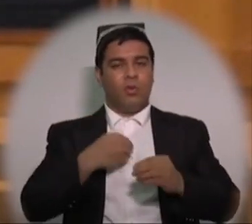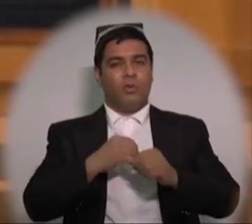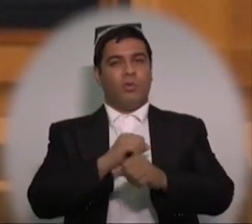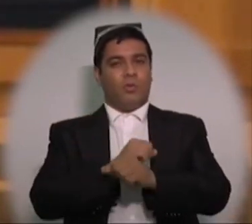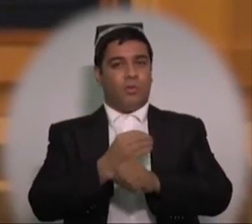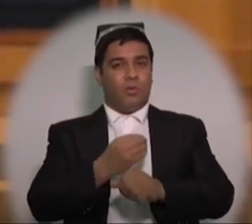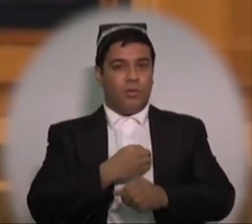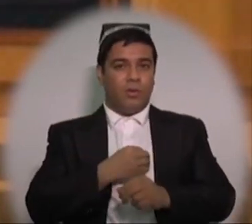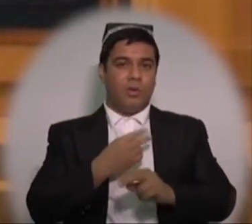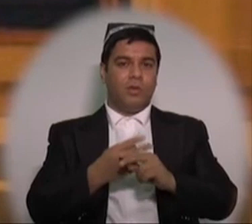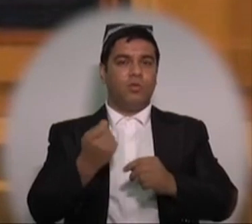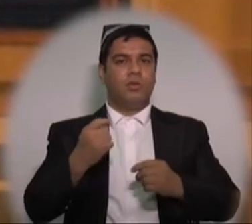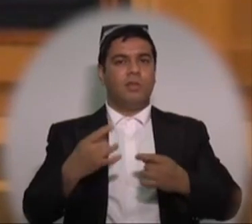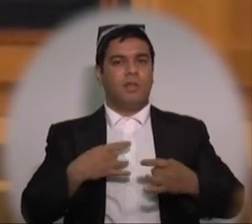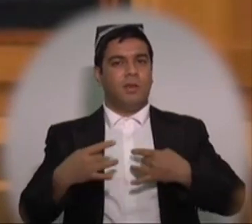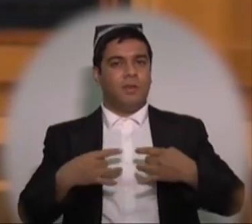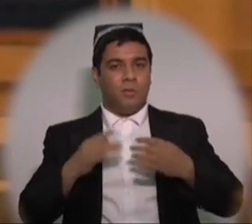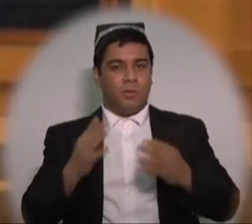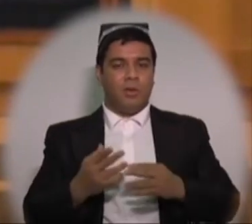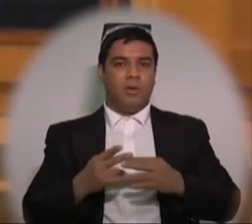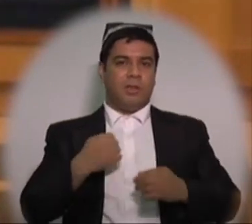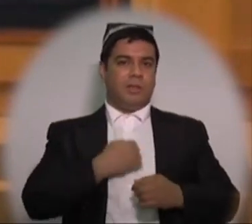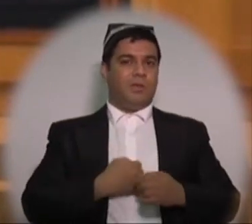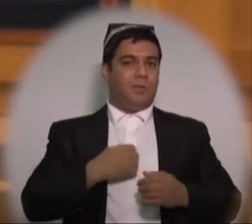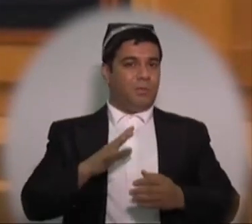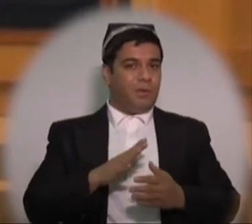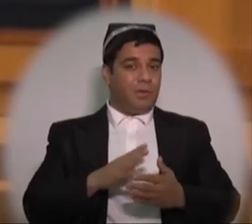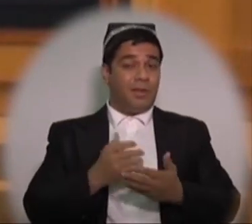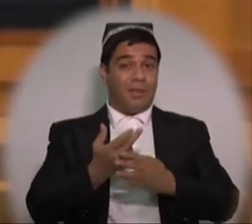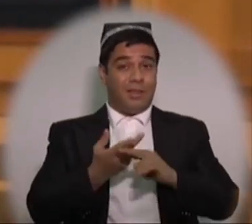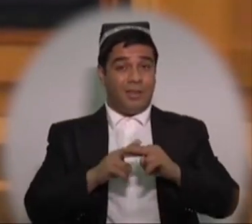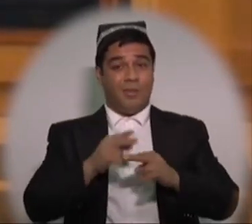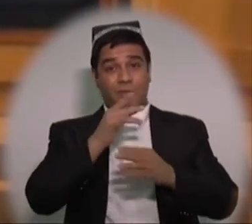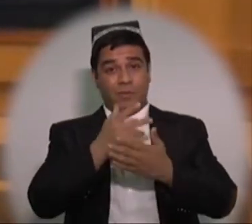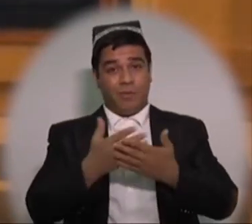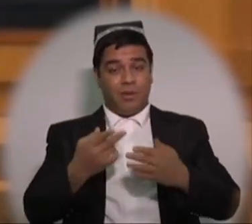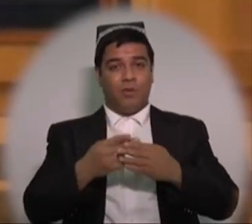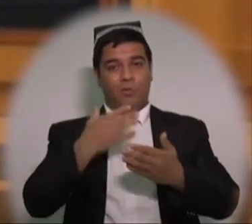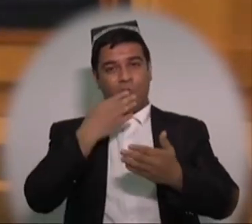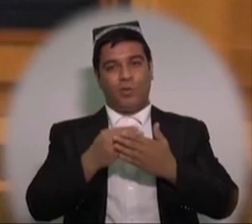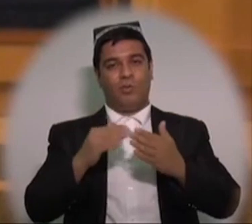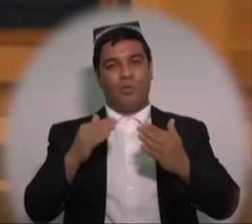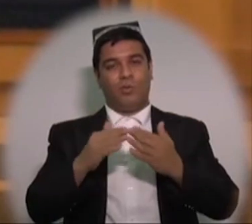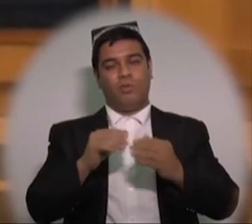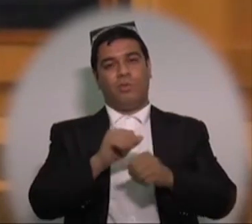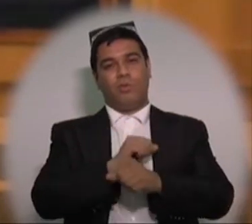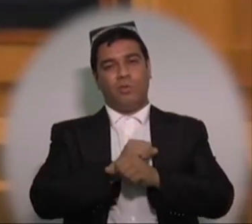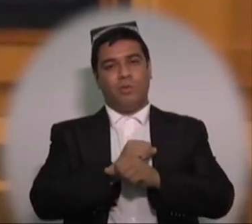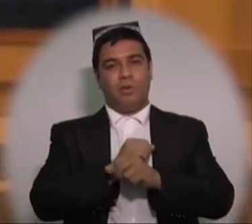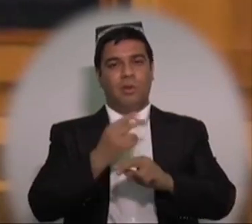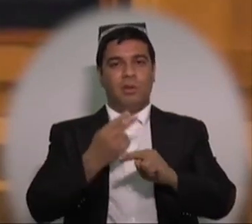hariydi, asabiyleşedi, açığı çıkadı. Ana şunda özü halkı kendisi,